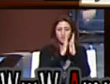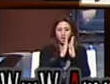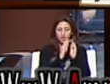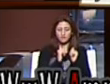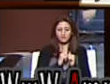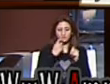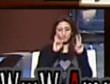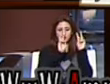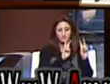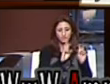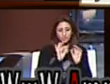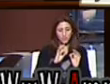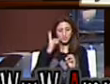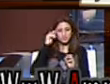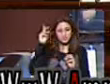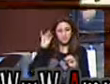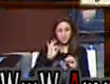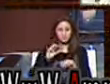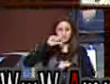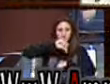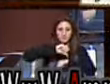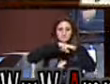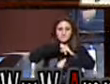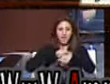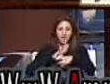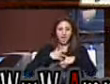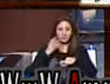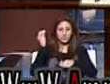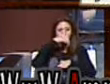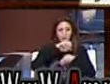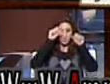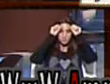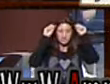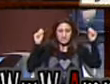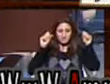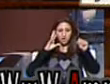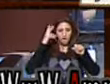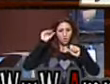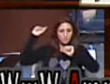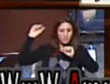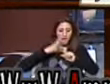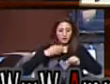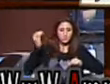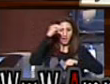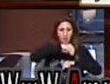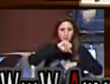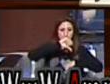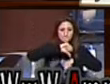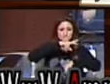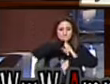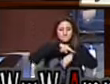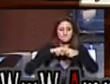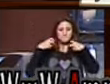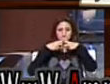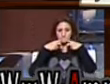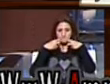بعدما تقدمت اسرائيل بطلب لان يكون في منطقه المعادي، لكن مصر لم ترد ولم توافق حتى الان على المكان المقترح من